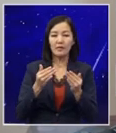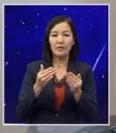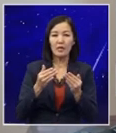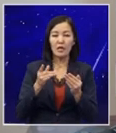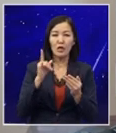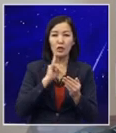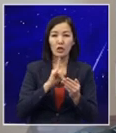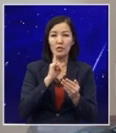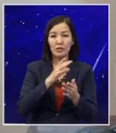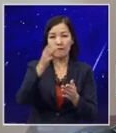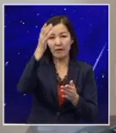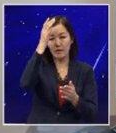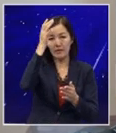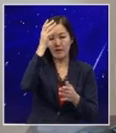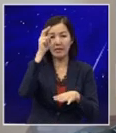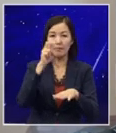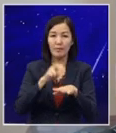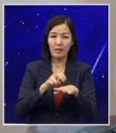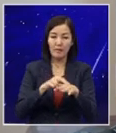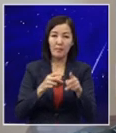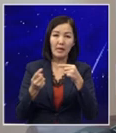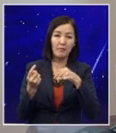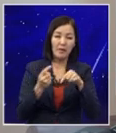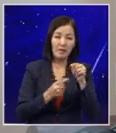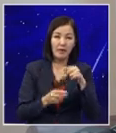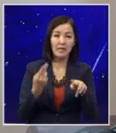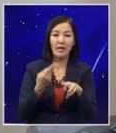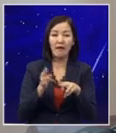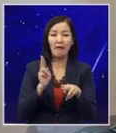образовании. Это врачи, это предприниматели, это